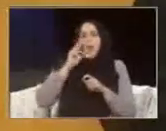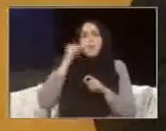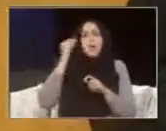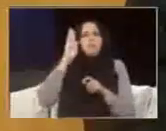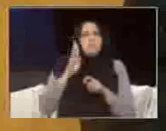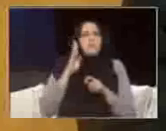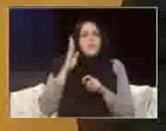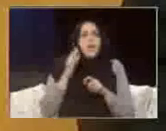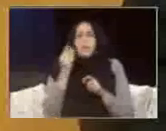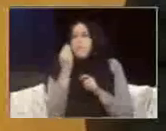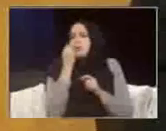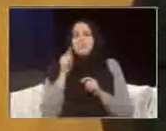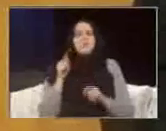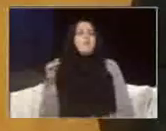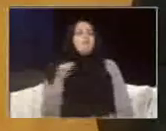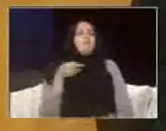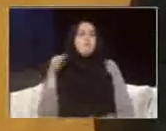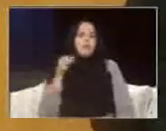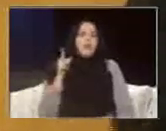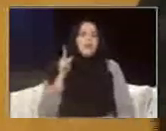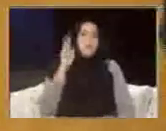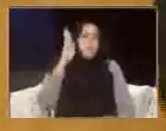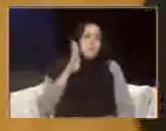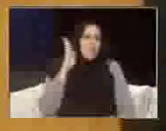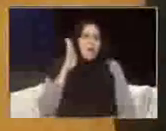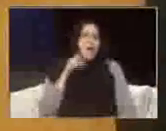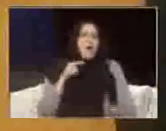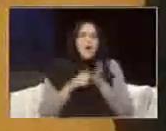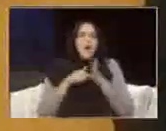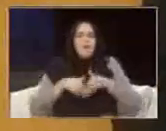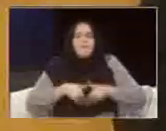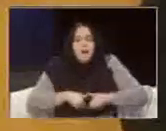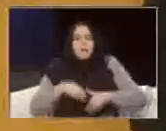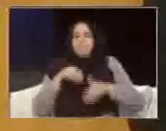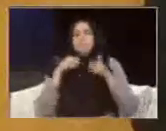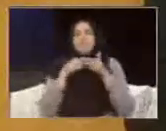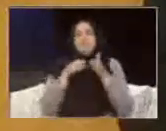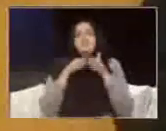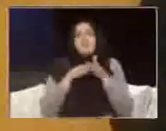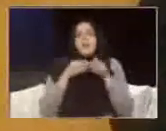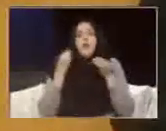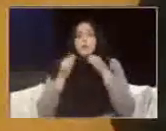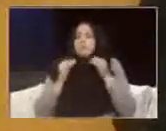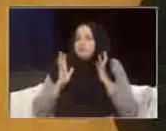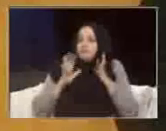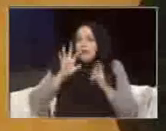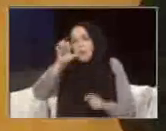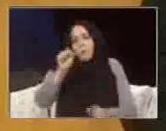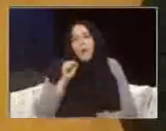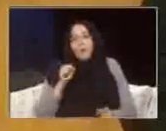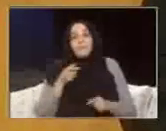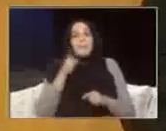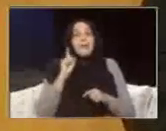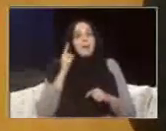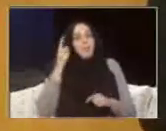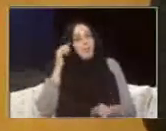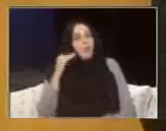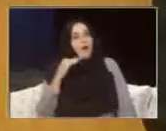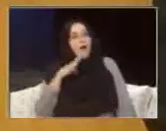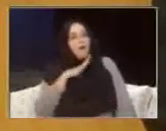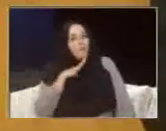هذه فطرية البدن، حاجة إلى الطعام يستدعي إلى أن يطلب بذلك أو ربما يسعى إليه، ولكن الحاجة